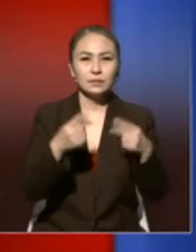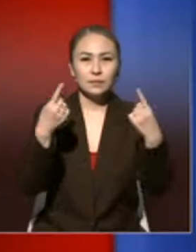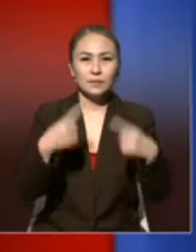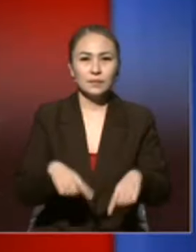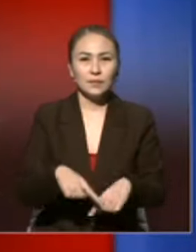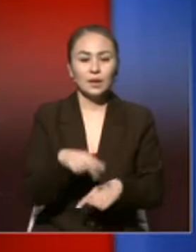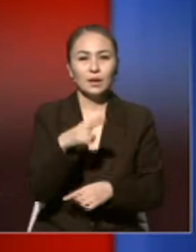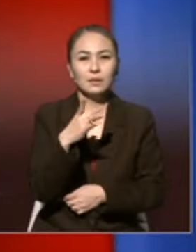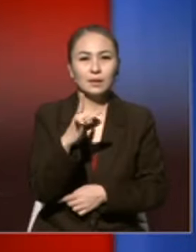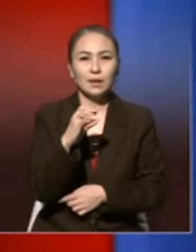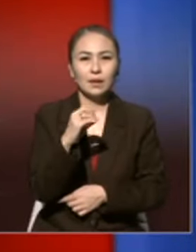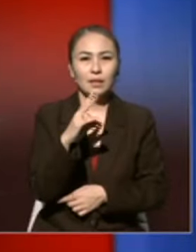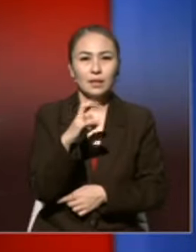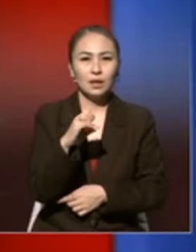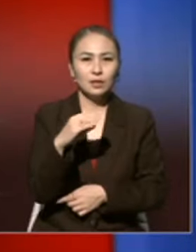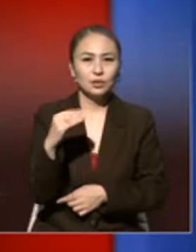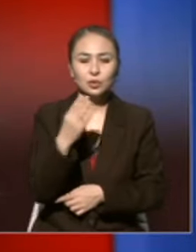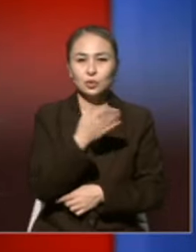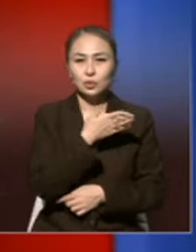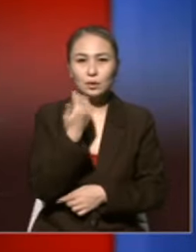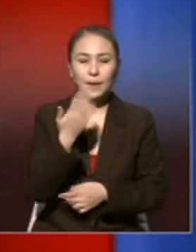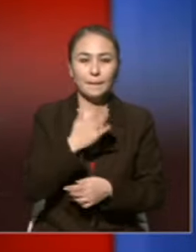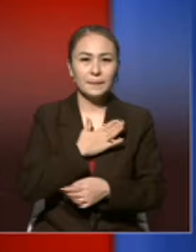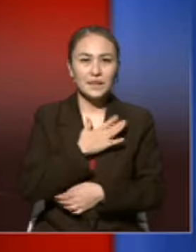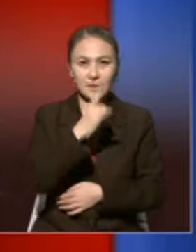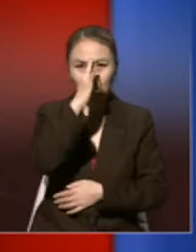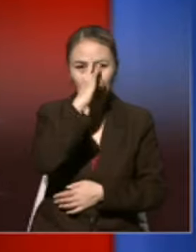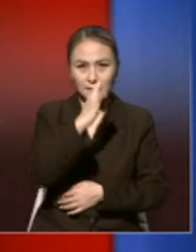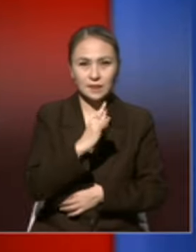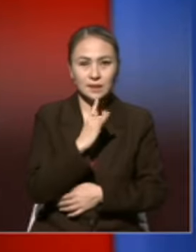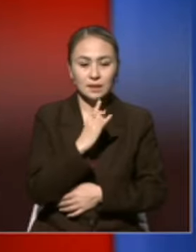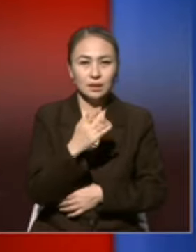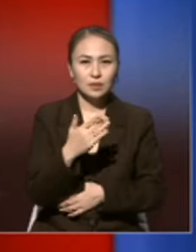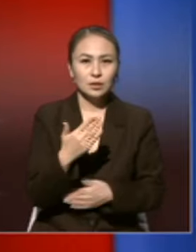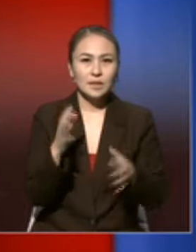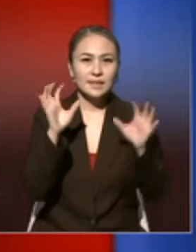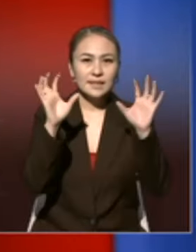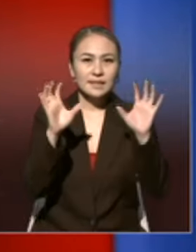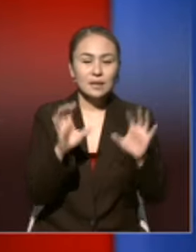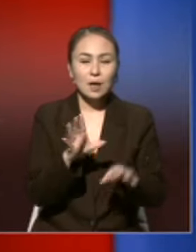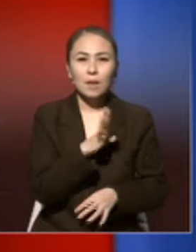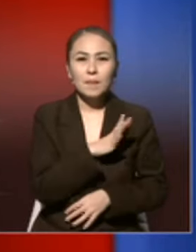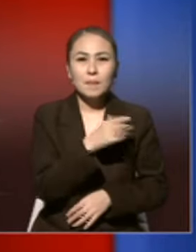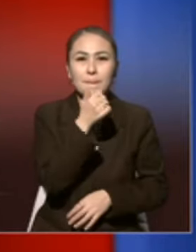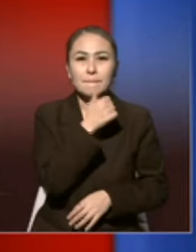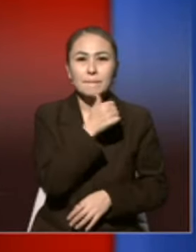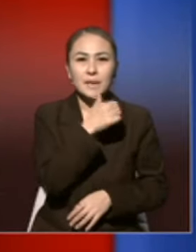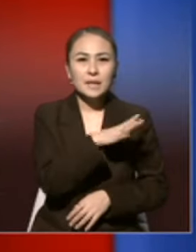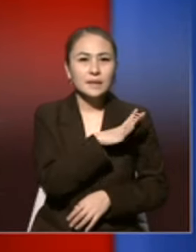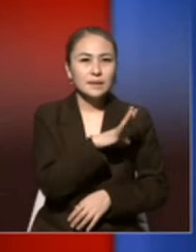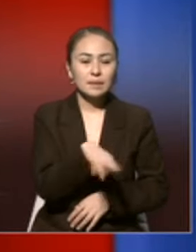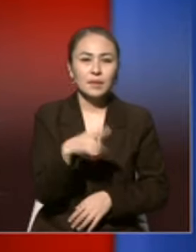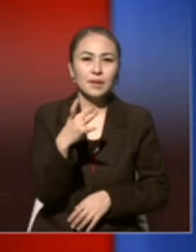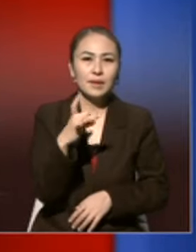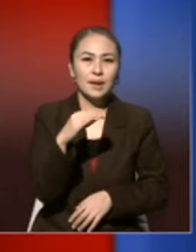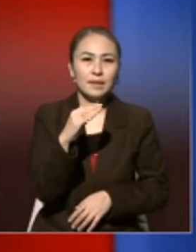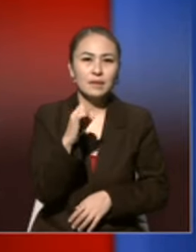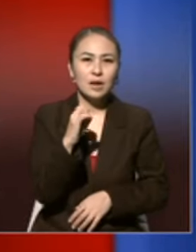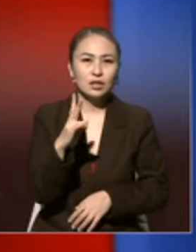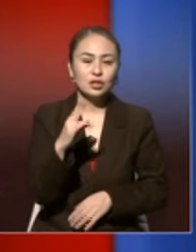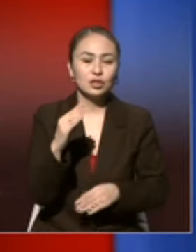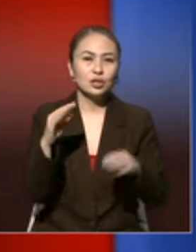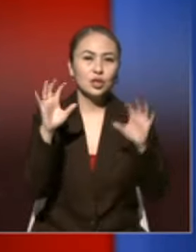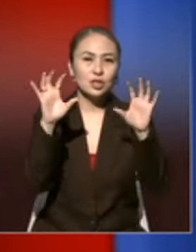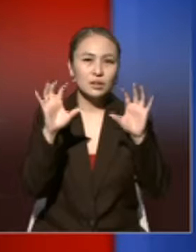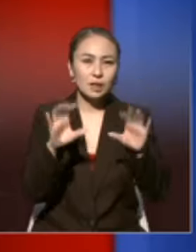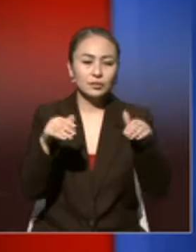дренаждың жоқтығы. Мысалға міне, бізде Қазақстанда бұл жалғанда заң болып көрмеген, ирригация, дренаж туралы заңды қабылдауымыз